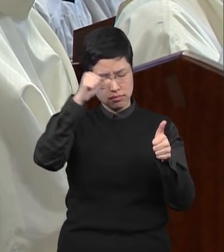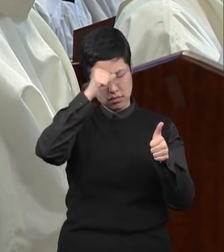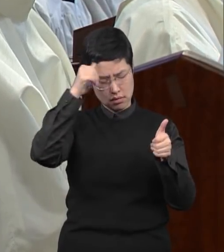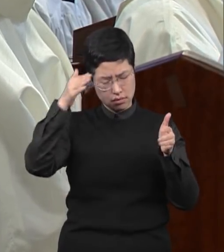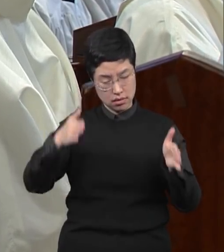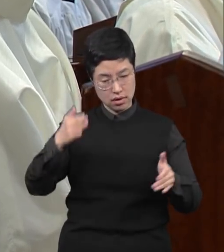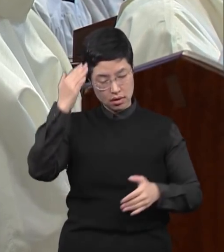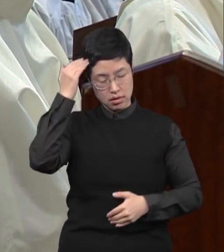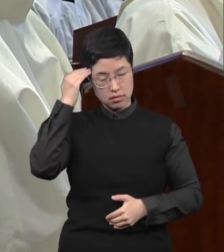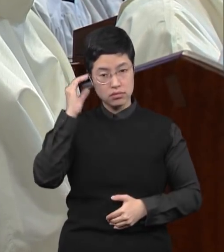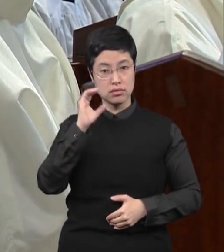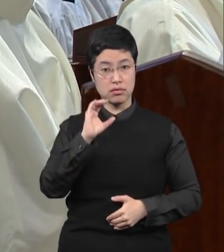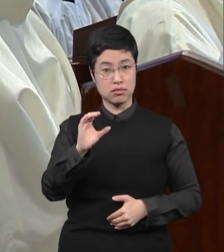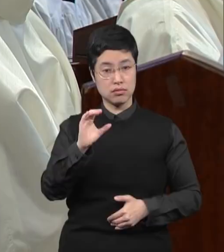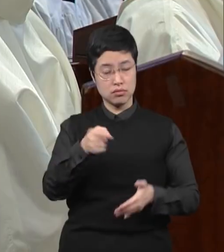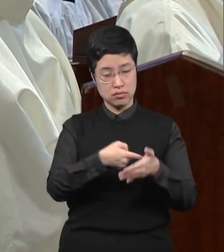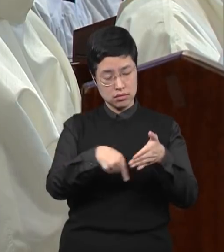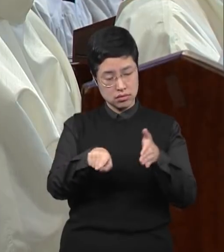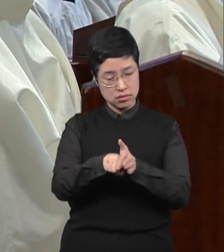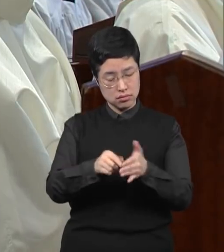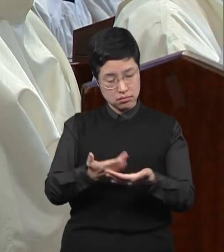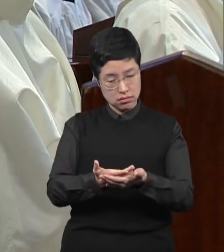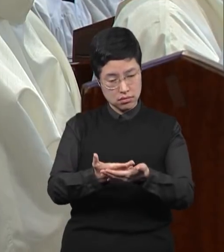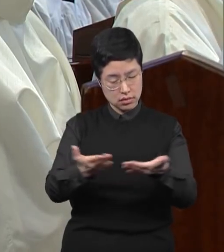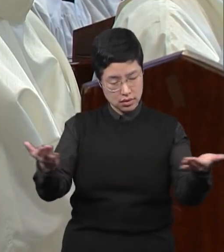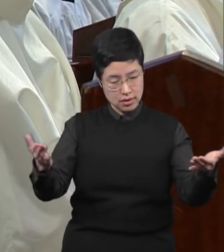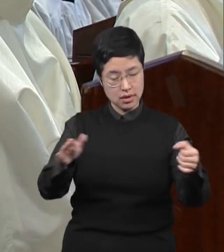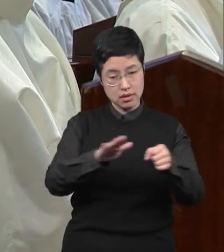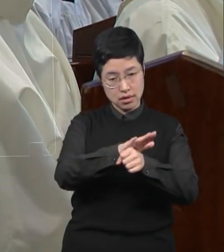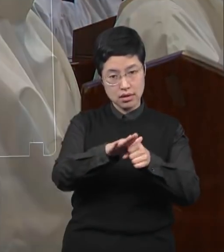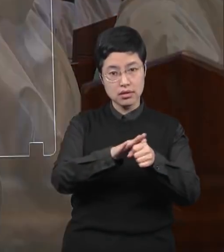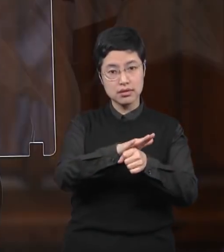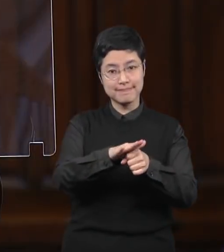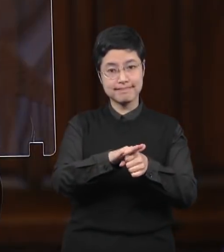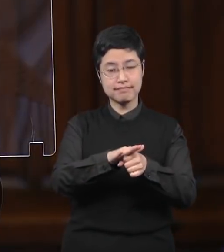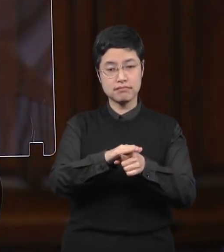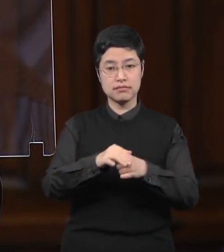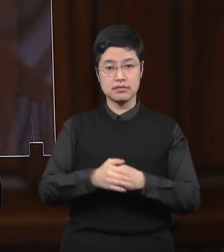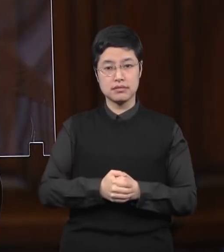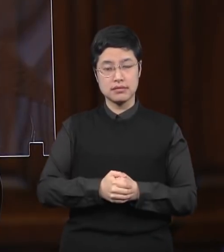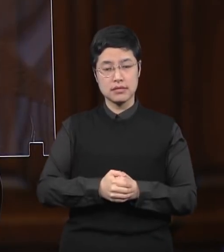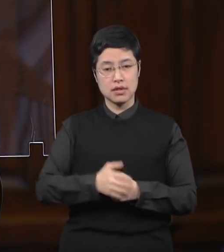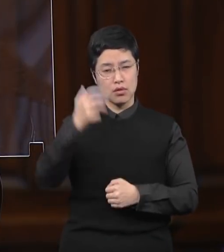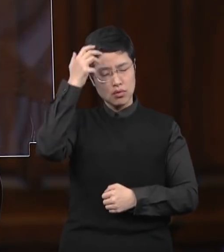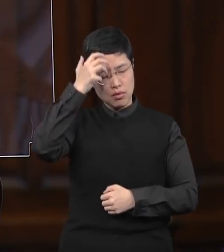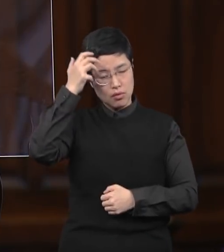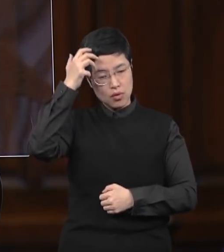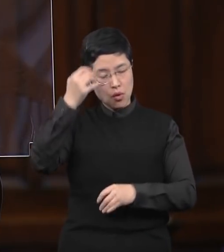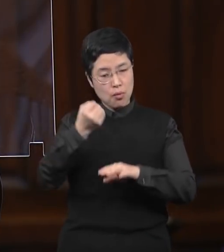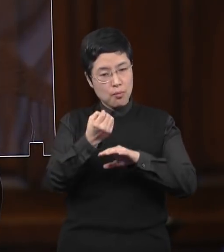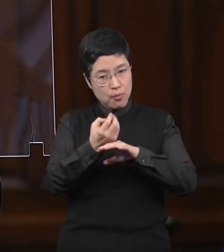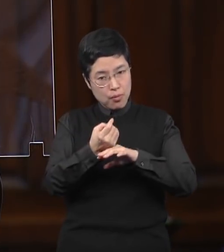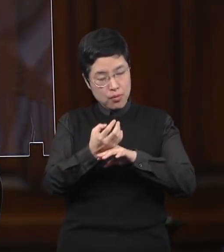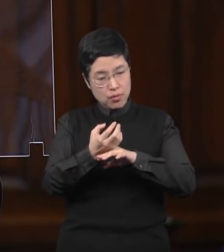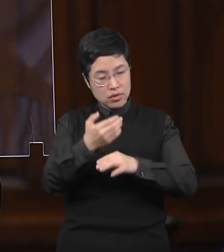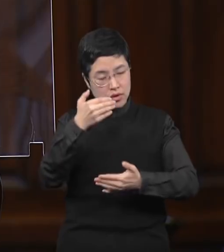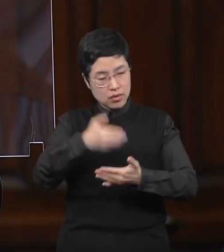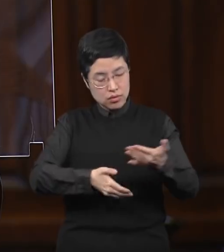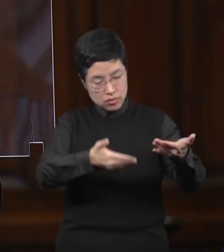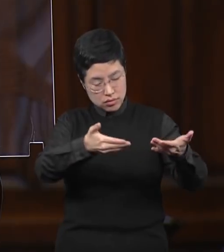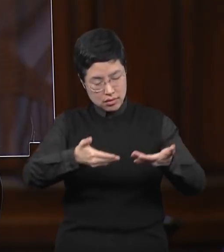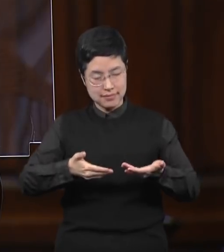한국천주교회에 베풀어주신 큰 사랑과 영적 보화를